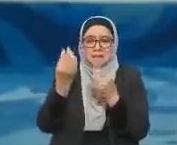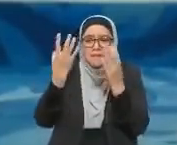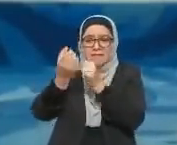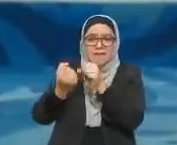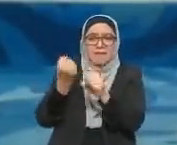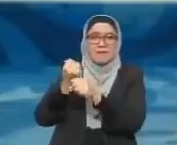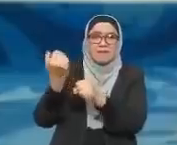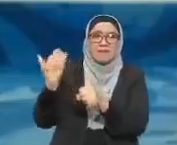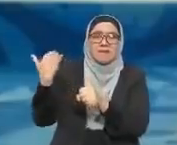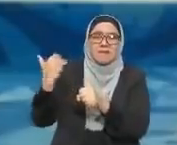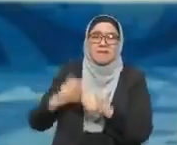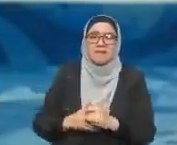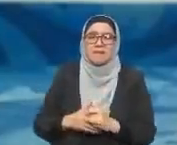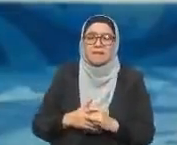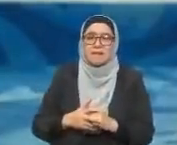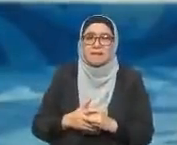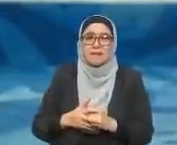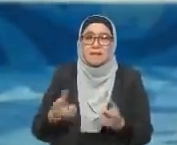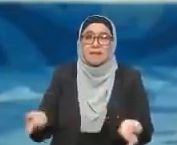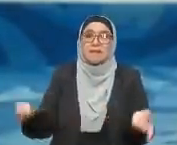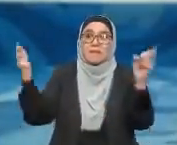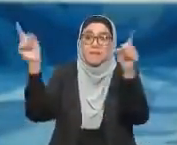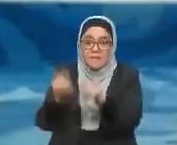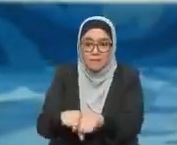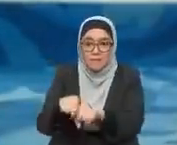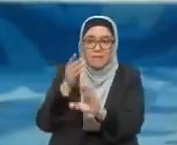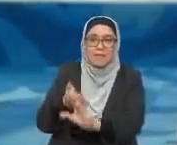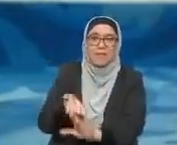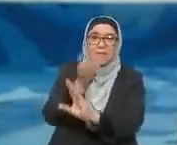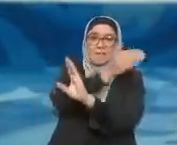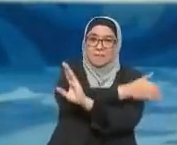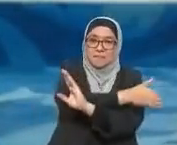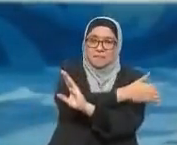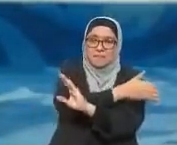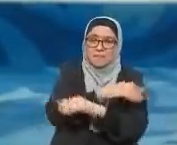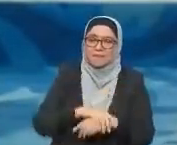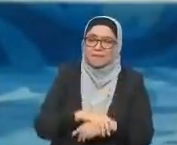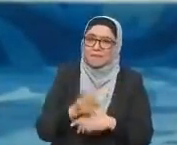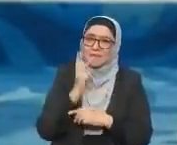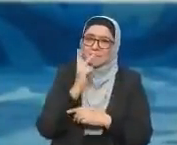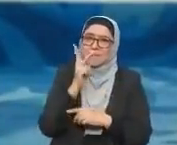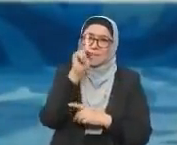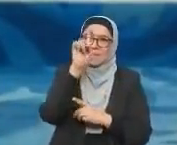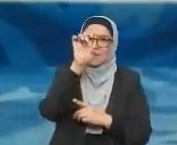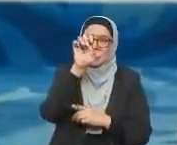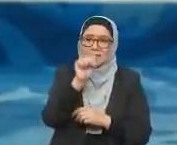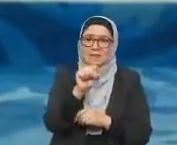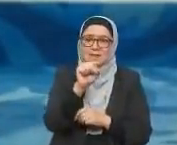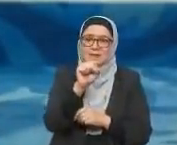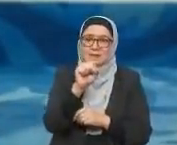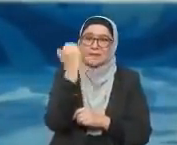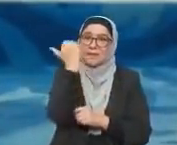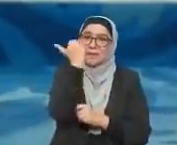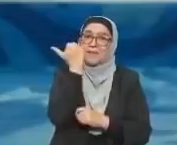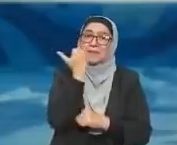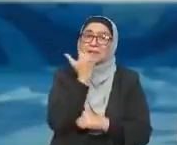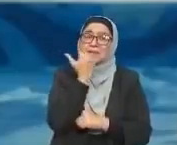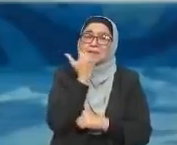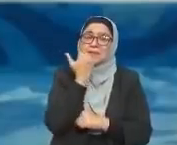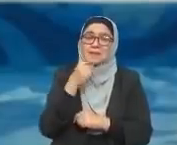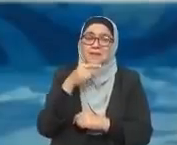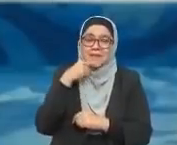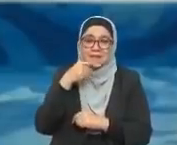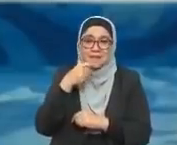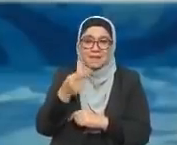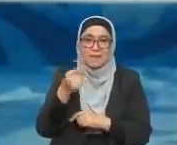lalu Hai pernah berlaku sebelumnya seperti mana kita lihat dalam Indah amplop dalam Kis mahkamah yang disebut Trimurti jadi